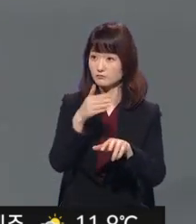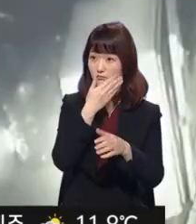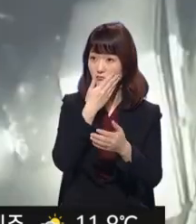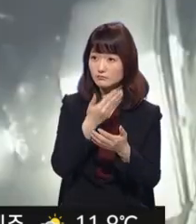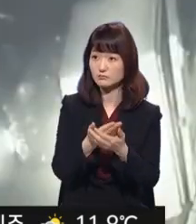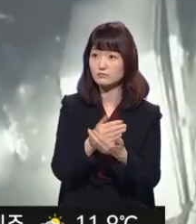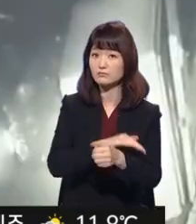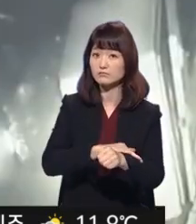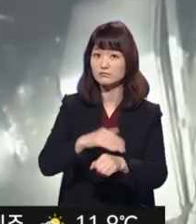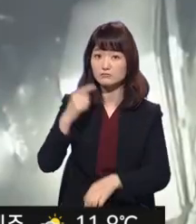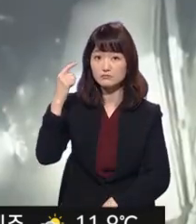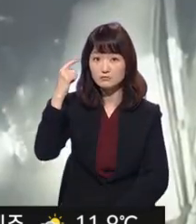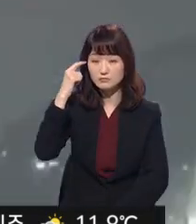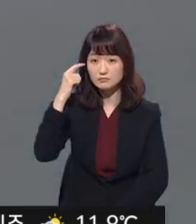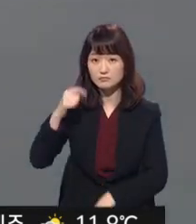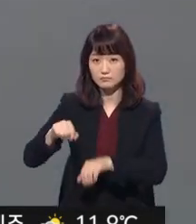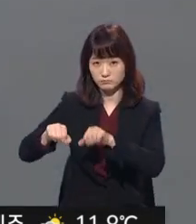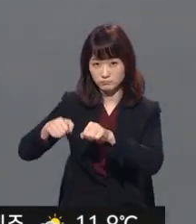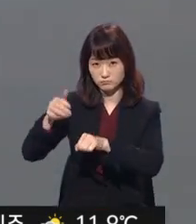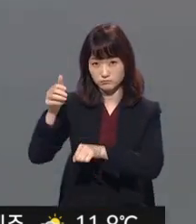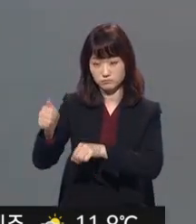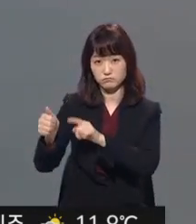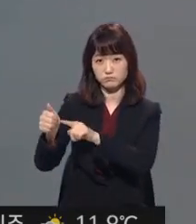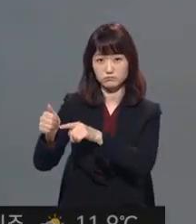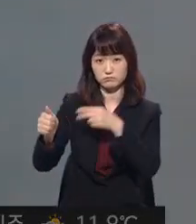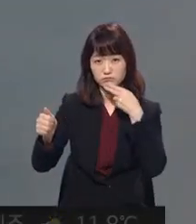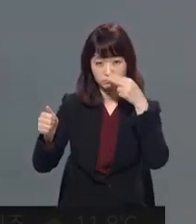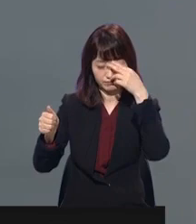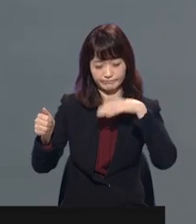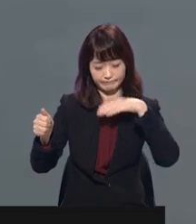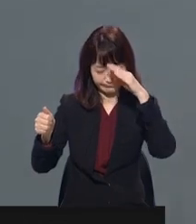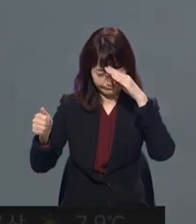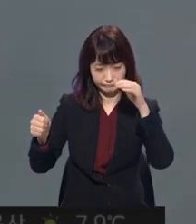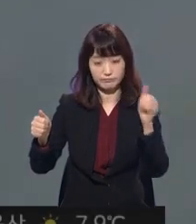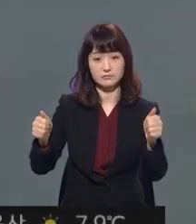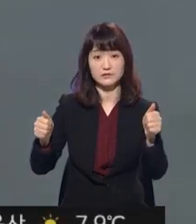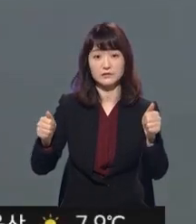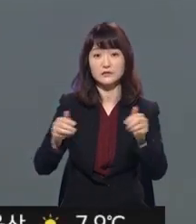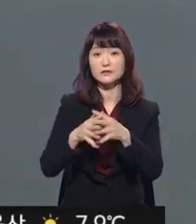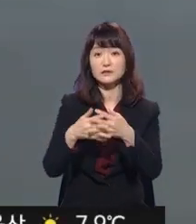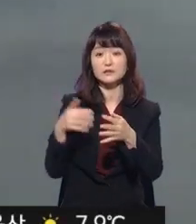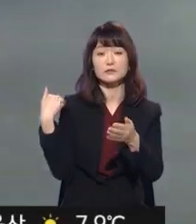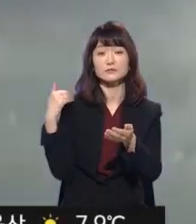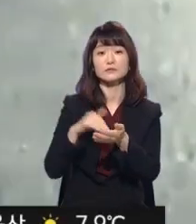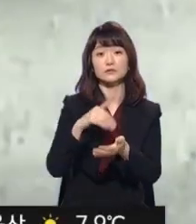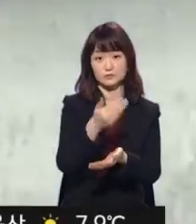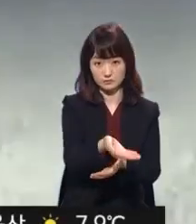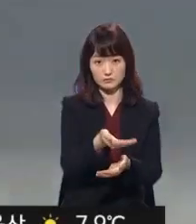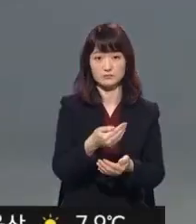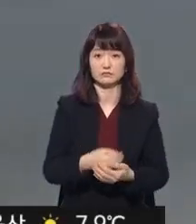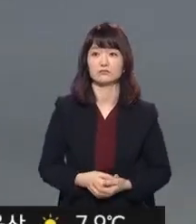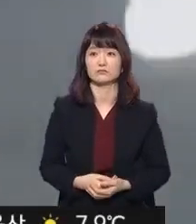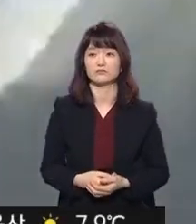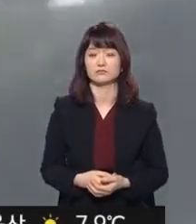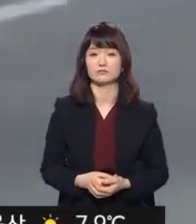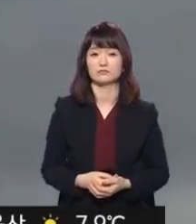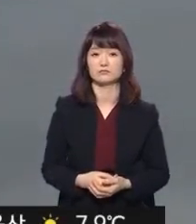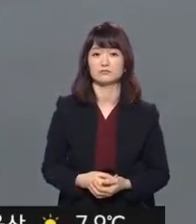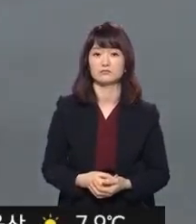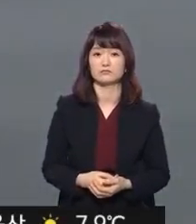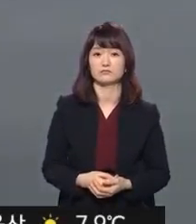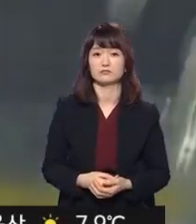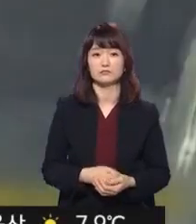잘 들어보세요 저 오토바이 주인이 저 취객에게 지갑을 돌려줬습니다 왜 흘려 놓고 갔으니까 지갑 돌려주면서